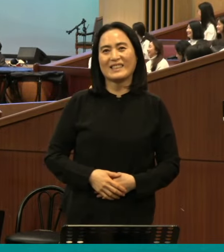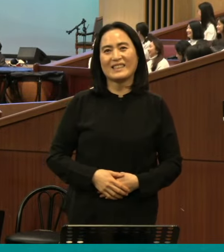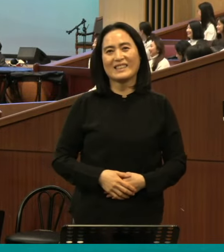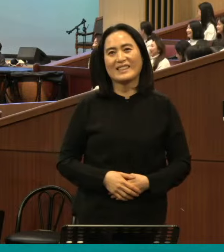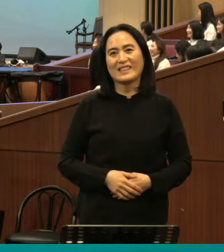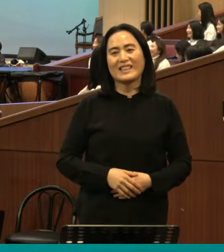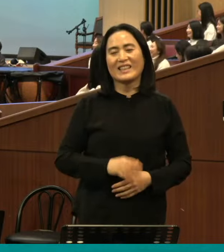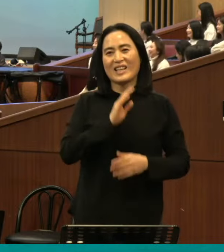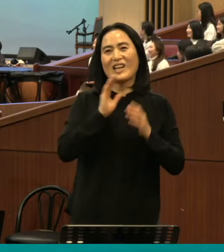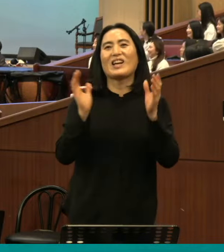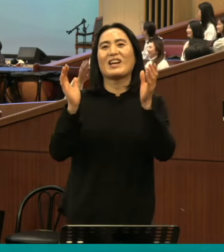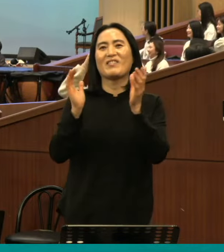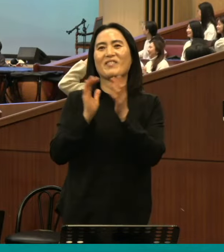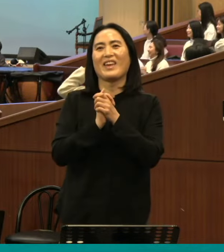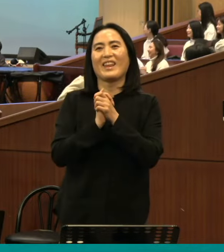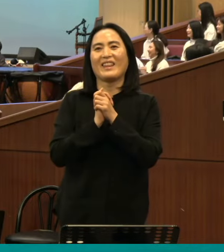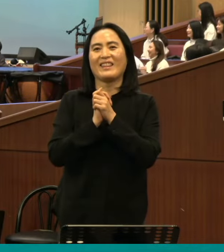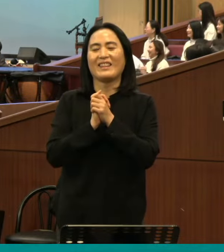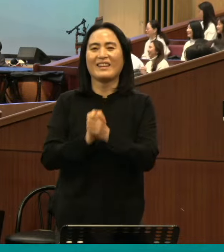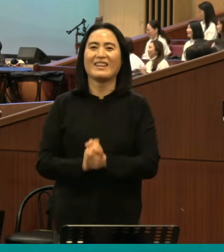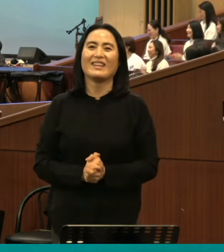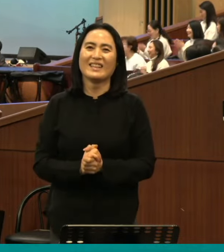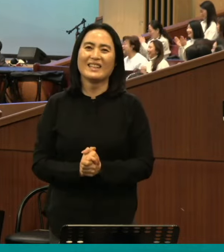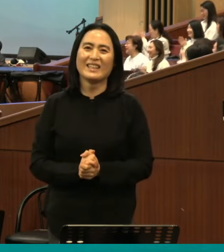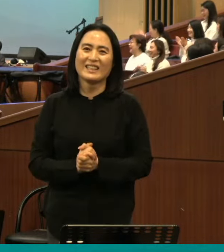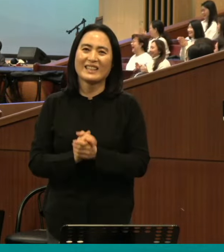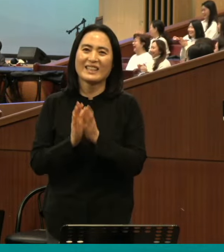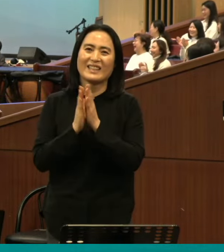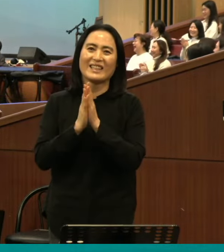나음이니이다 하니. 아멘. 아멘.